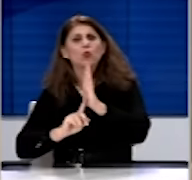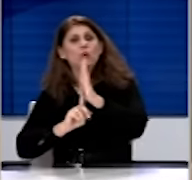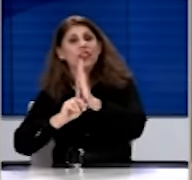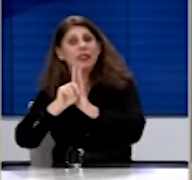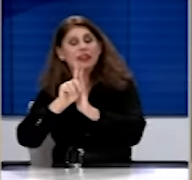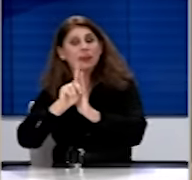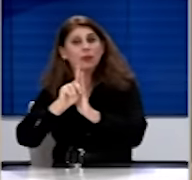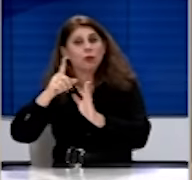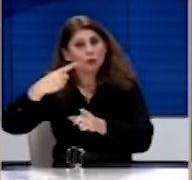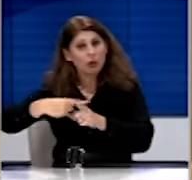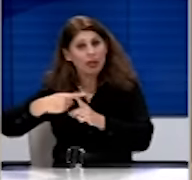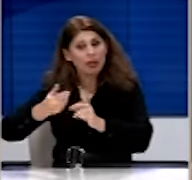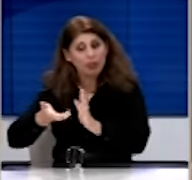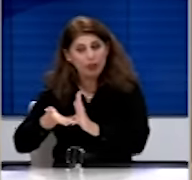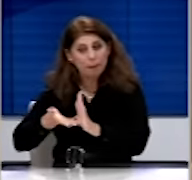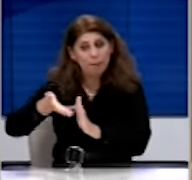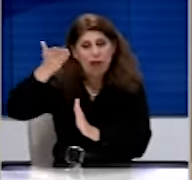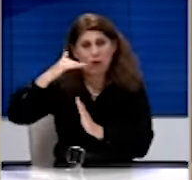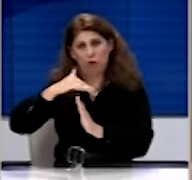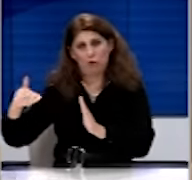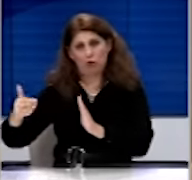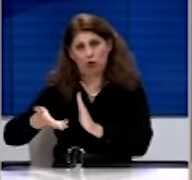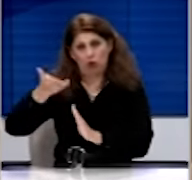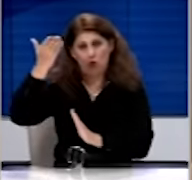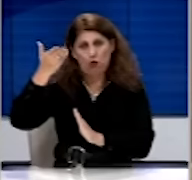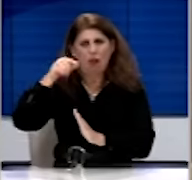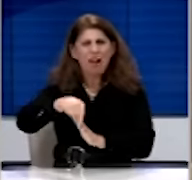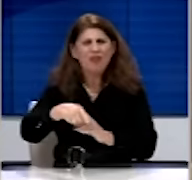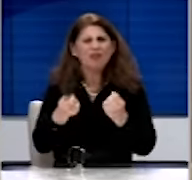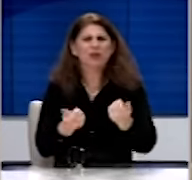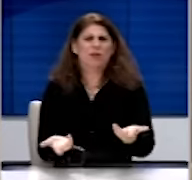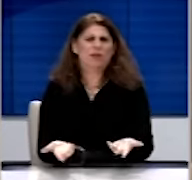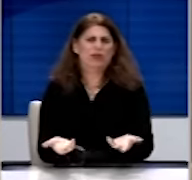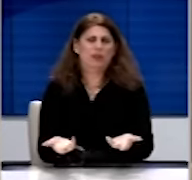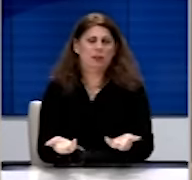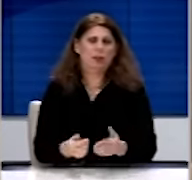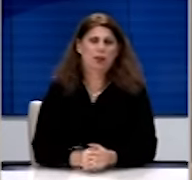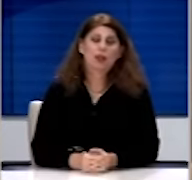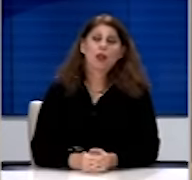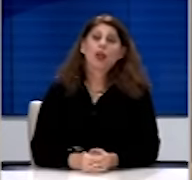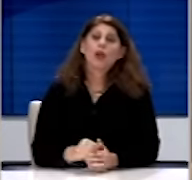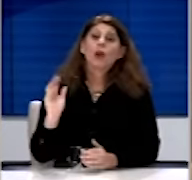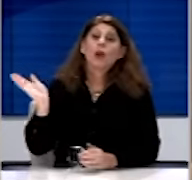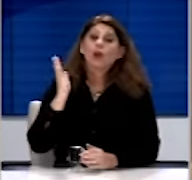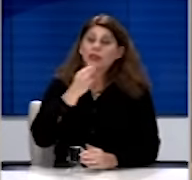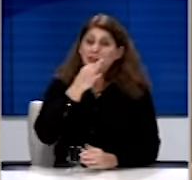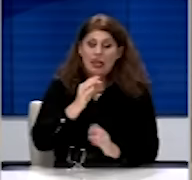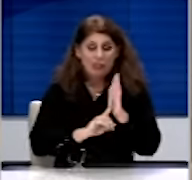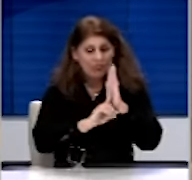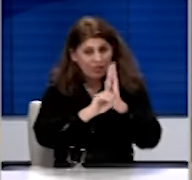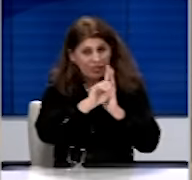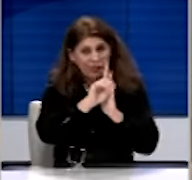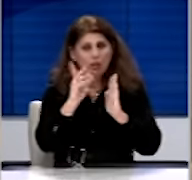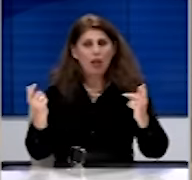δείκτες που είναι πάνω από το μέσο όρο. Αυτό συμβαίνει. Εν τω μεταξύ, ό,τι και να λένε οι δείκτες,